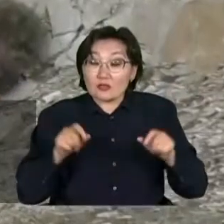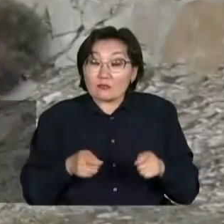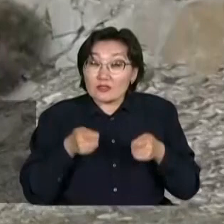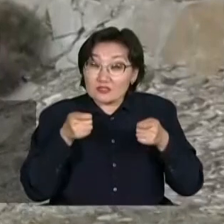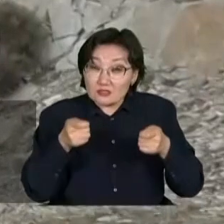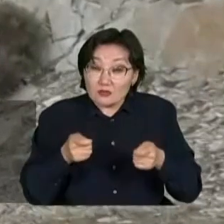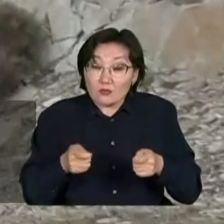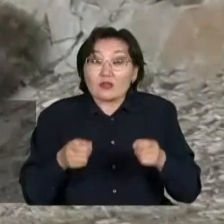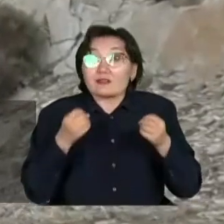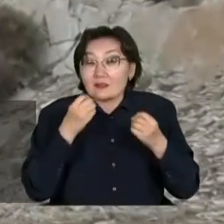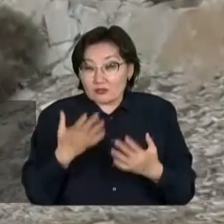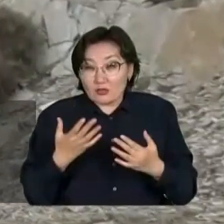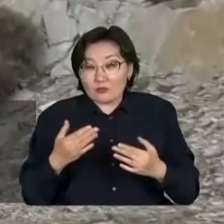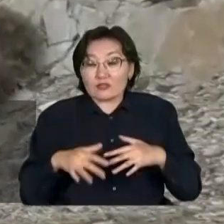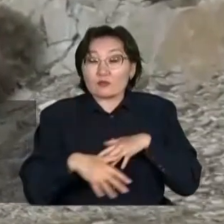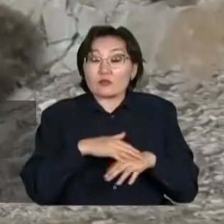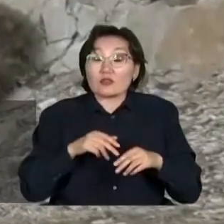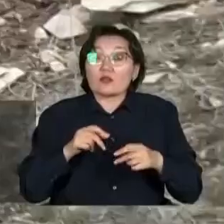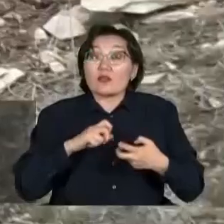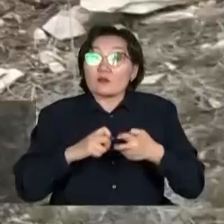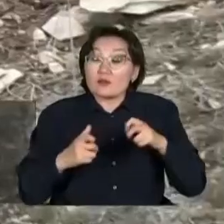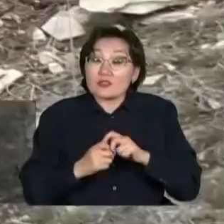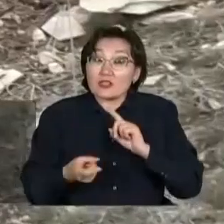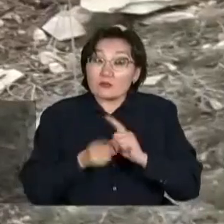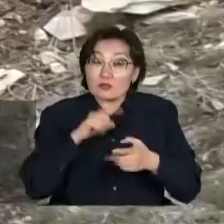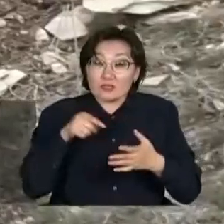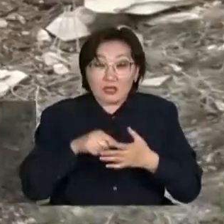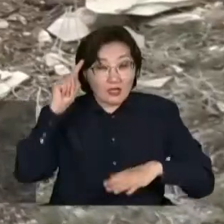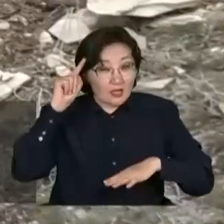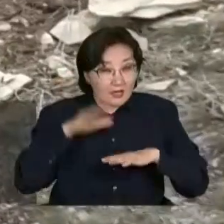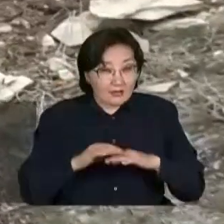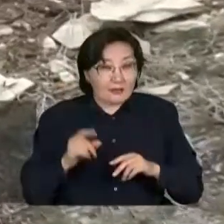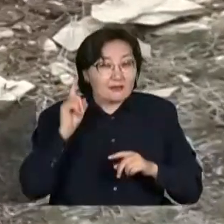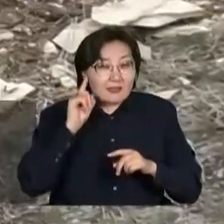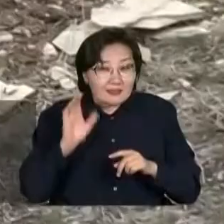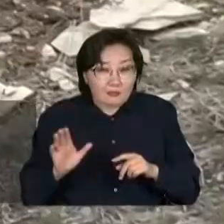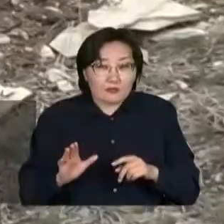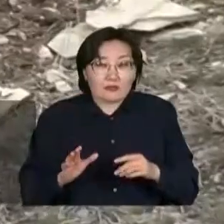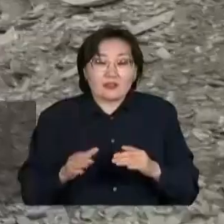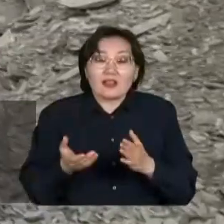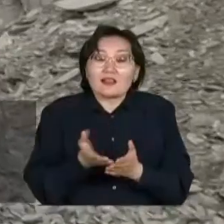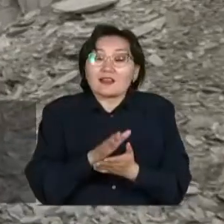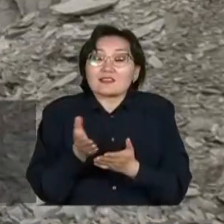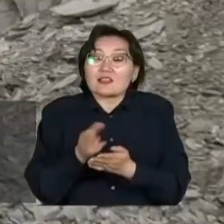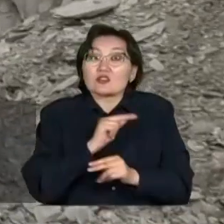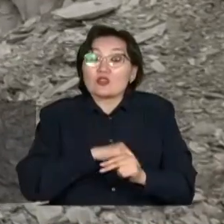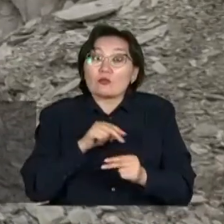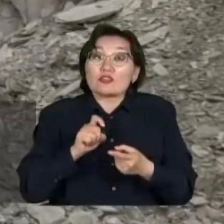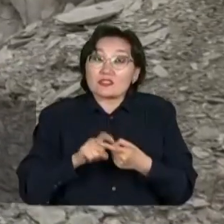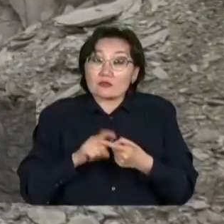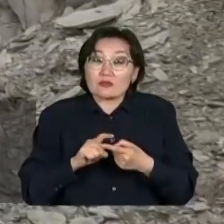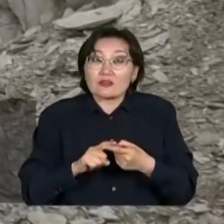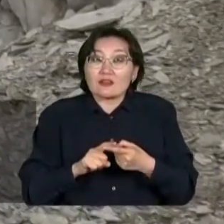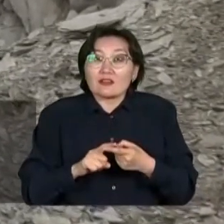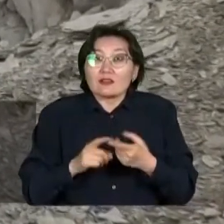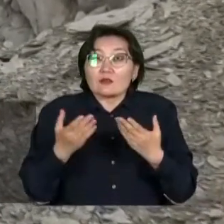тапсырылмақ. Хош, елдің мұңына айналған мәселе бұған дейін әкімдіктің құлағына жетпеді дейік. Ал қазу жұмыстарына қатысты әупірімдеп